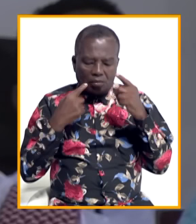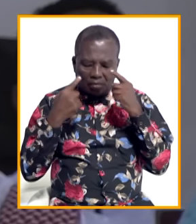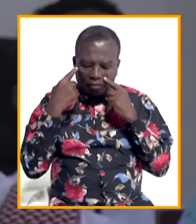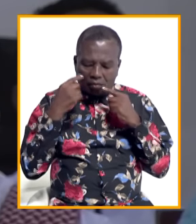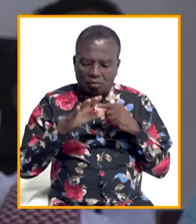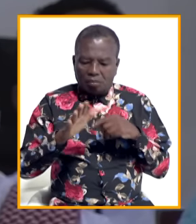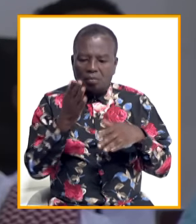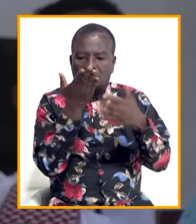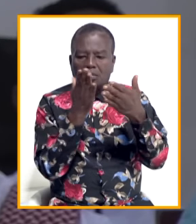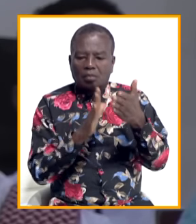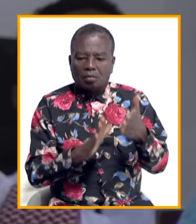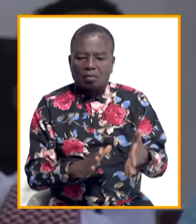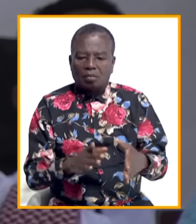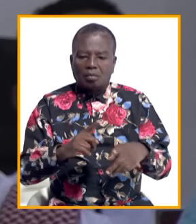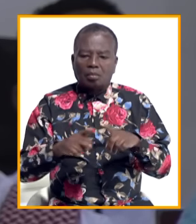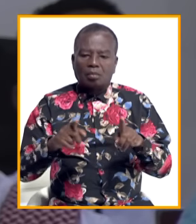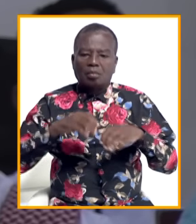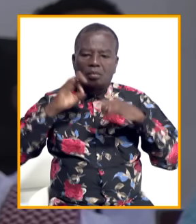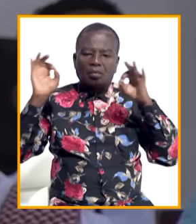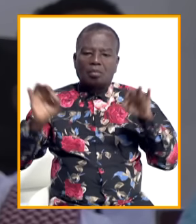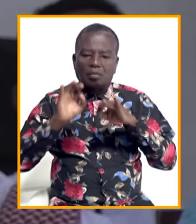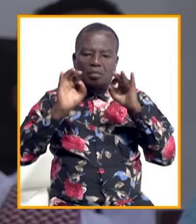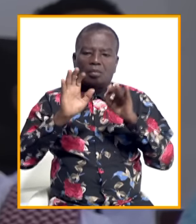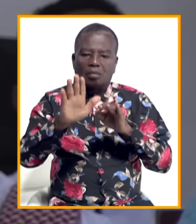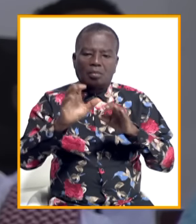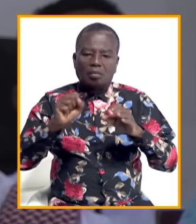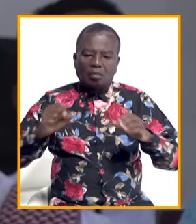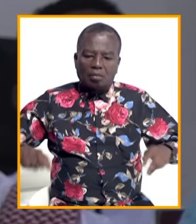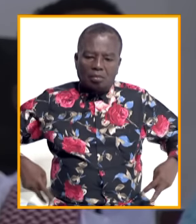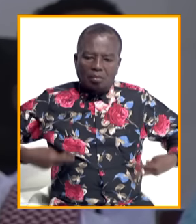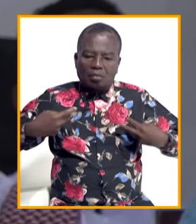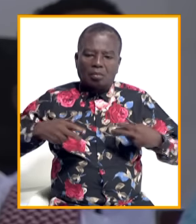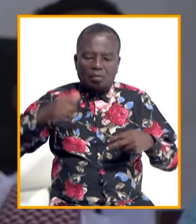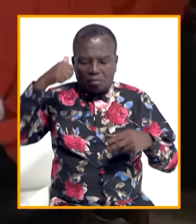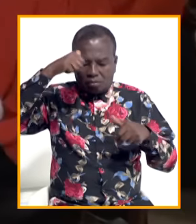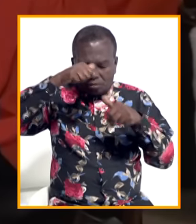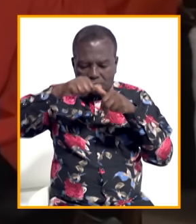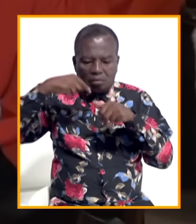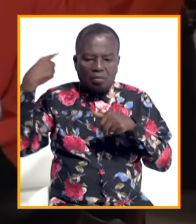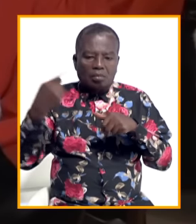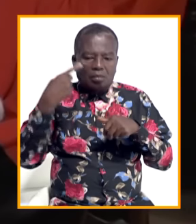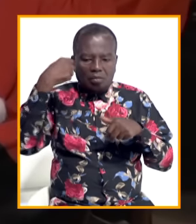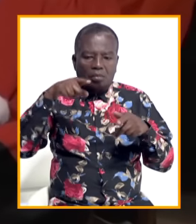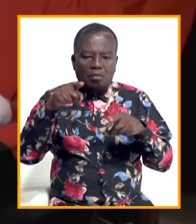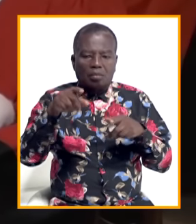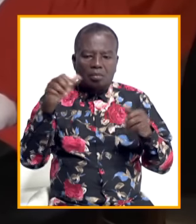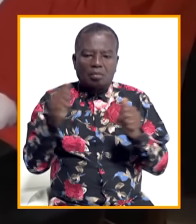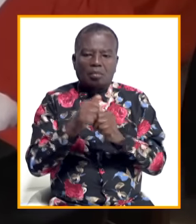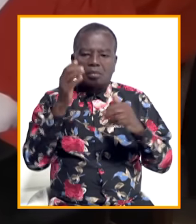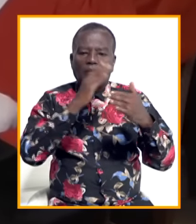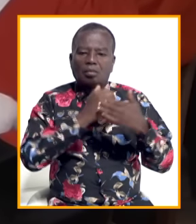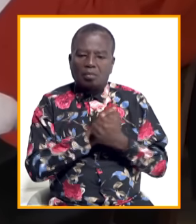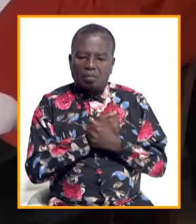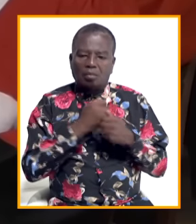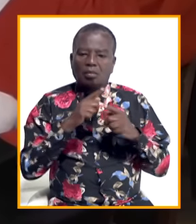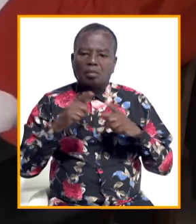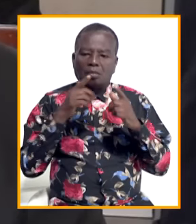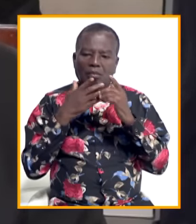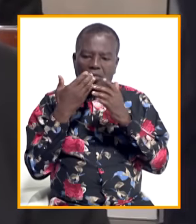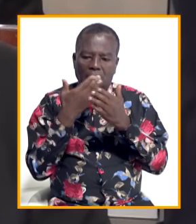disparition, mais nous célébrons aussi ta vie. Nous nous souviendrons toujours de toi avec amour et